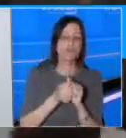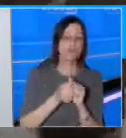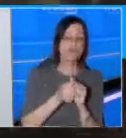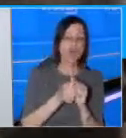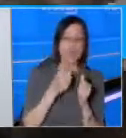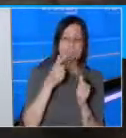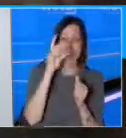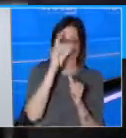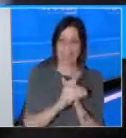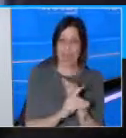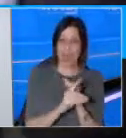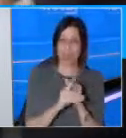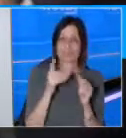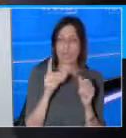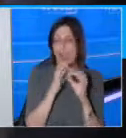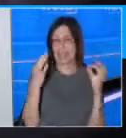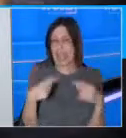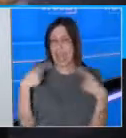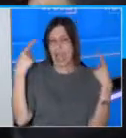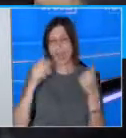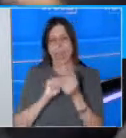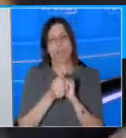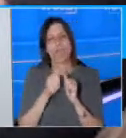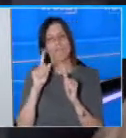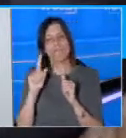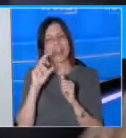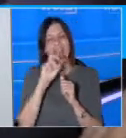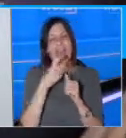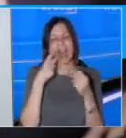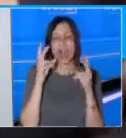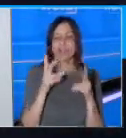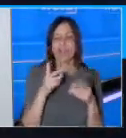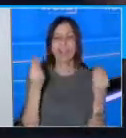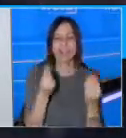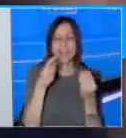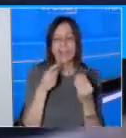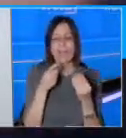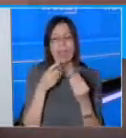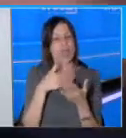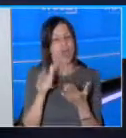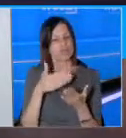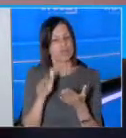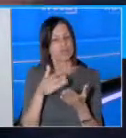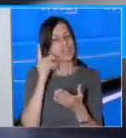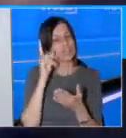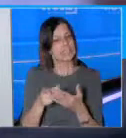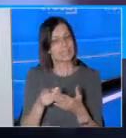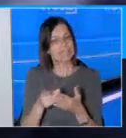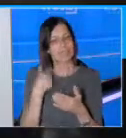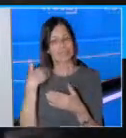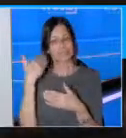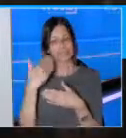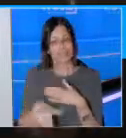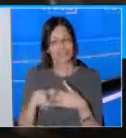הרבה מאוד שנים, זה לא התחיל מהיום, או בוואדי ערה, לאפשר לדברים האלה להישנות. כן. אתה חייב להשיג את זה על ידי